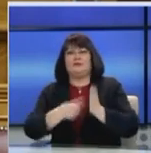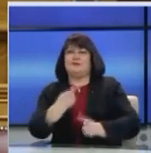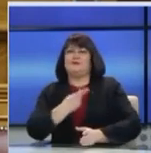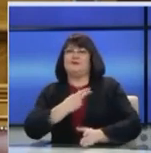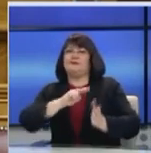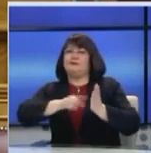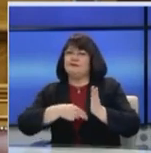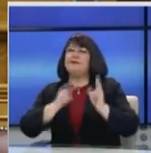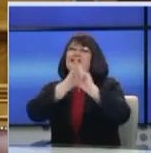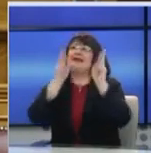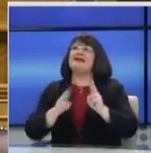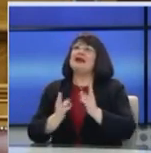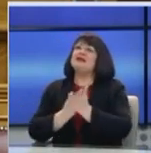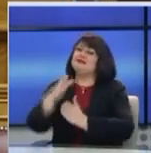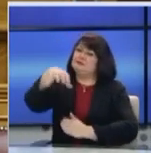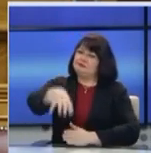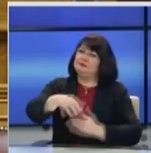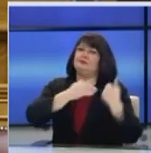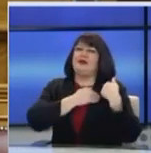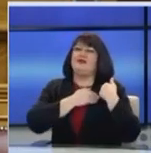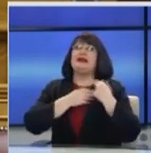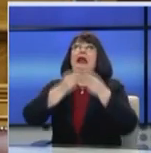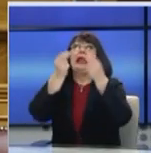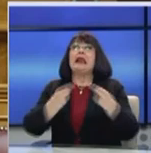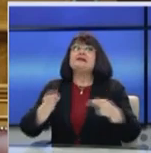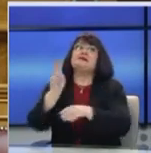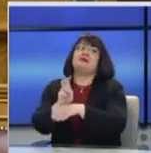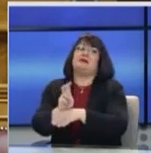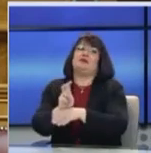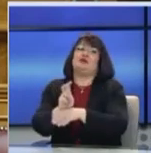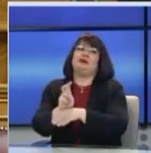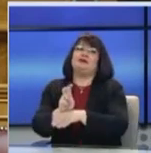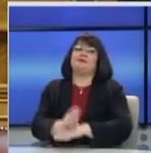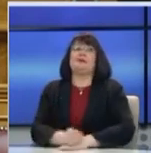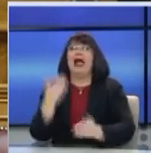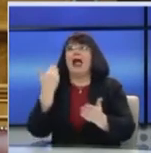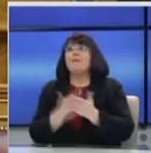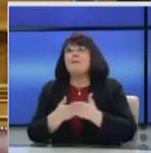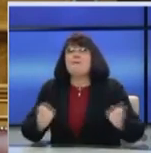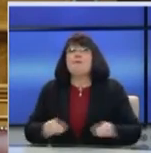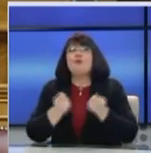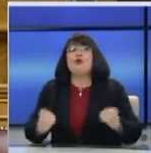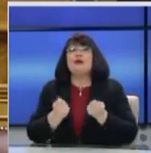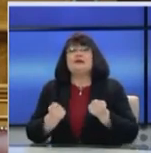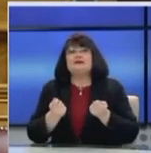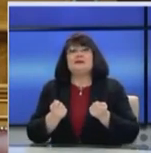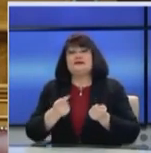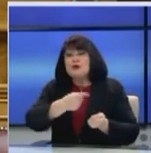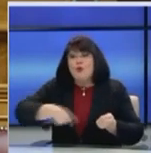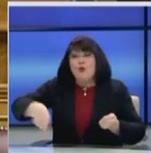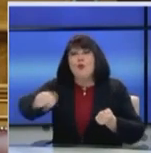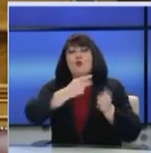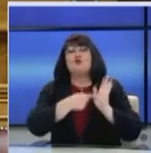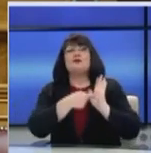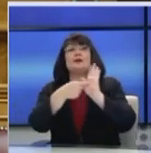για να πάμε σε διεθνές δικαιοδοτικό όργανο για την επίλυση αυτής της εκκρεμότητας. Αποδεικνύουμε λοιπόν έμπρακτα σε όλες και σε